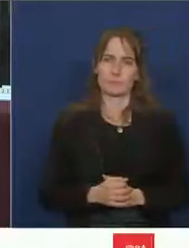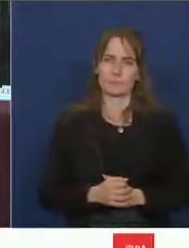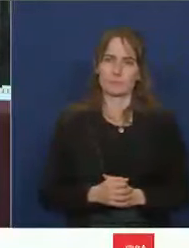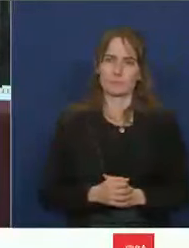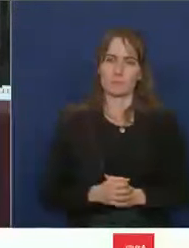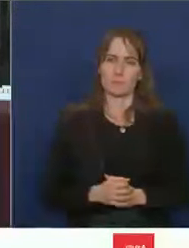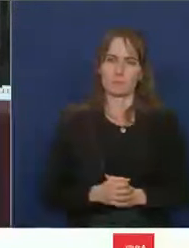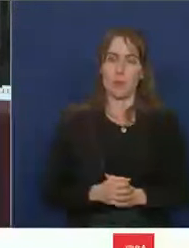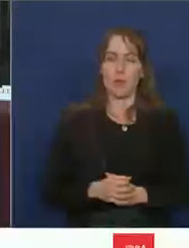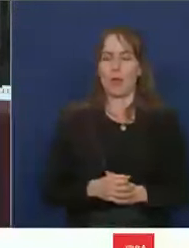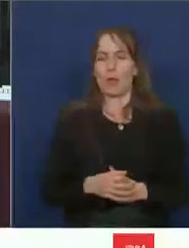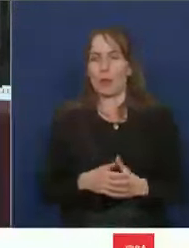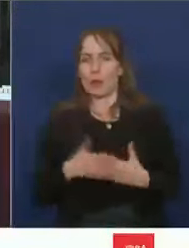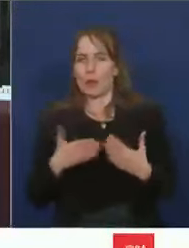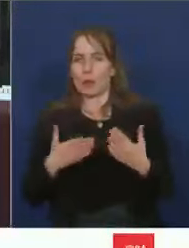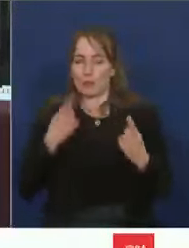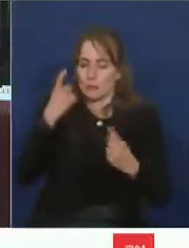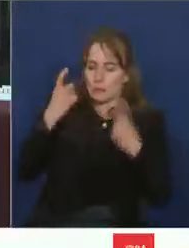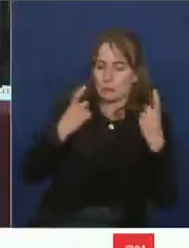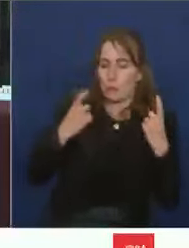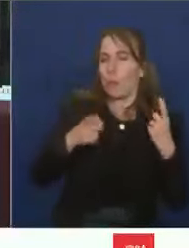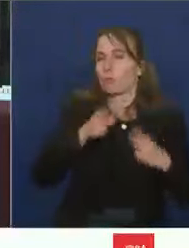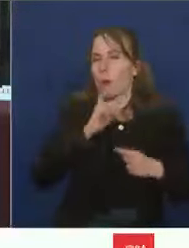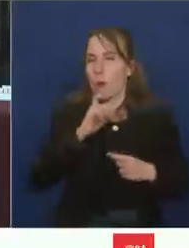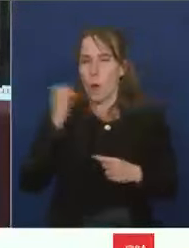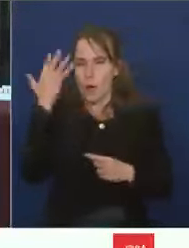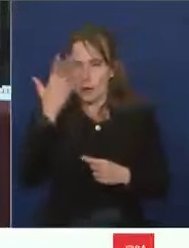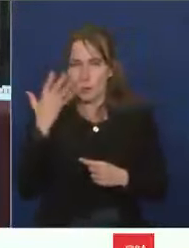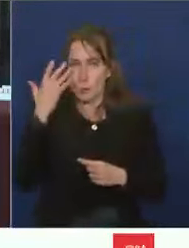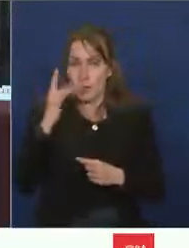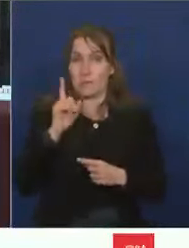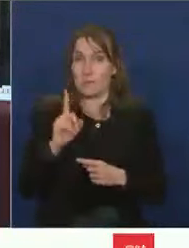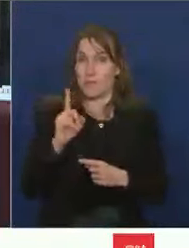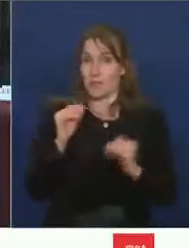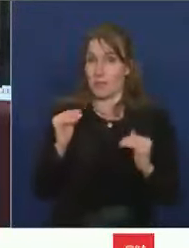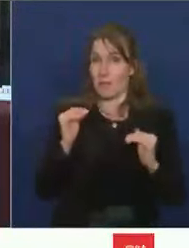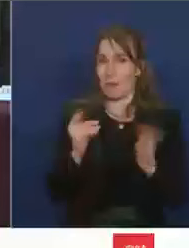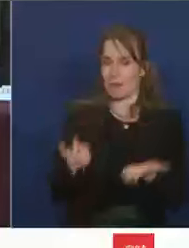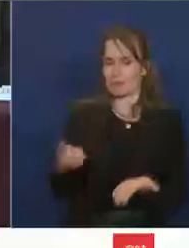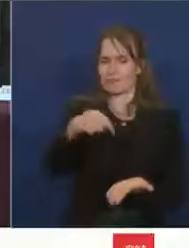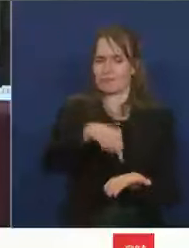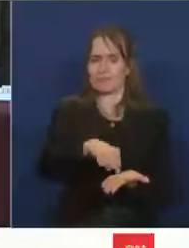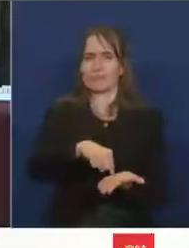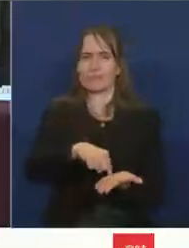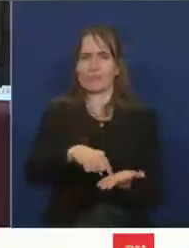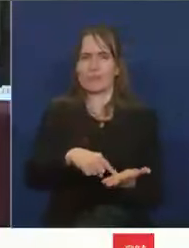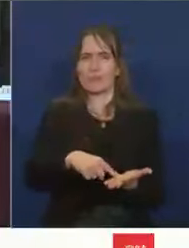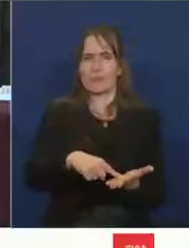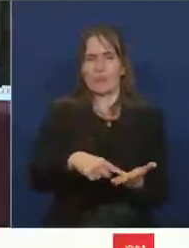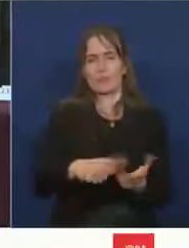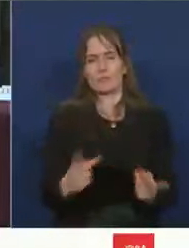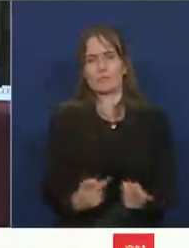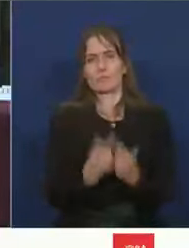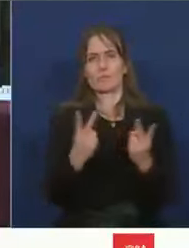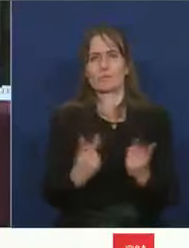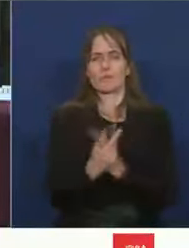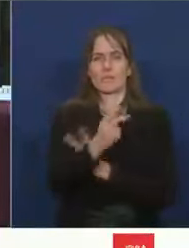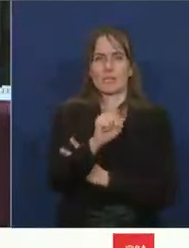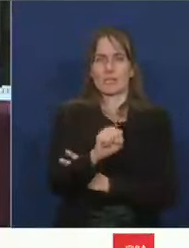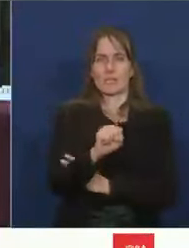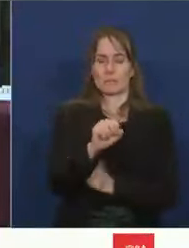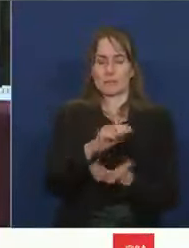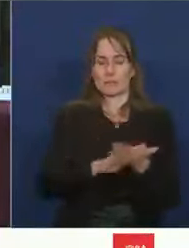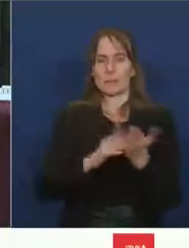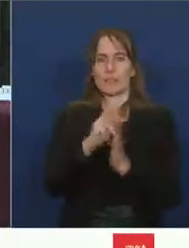de l'inquiétude, me conduit à évoquer la situation du square Richebé, dont j'ai déjà saisi monsieur l'adjoint en charge de